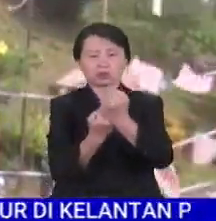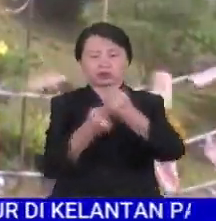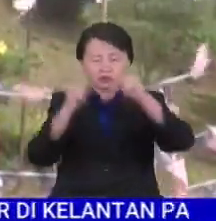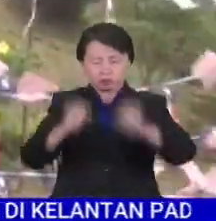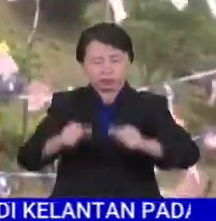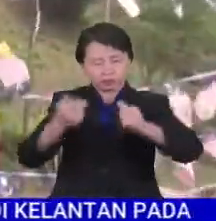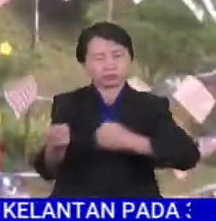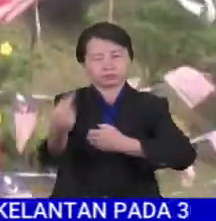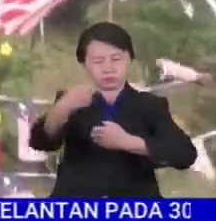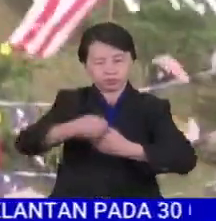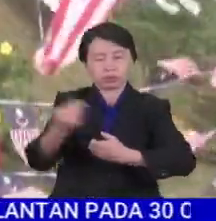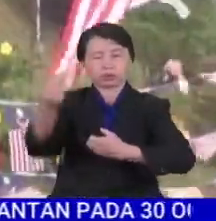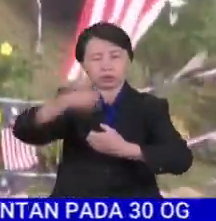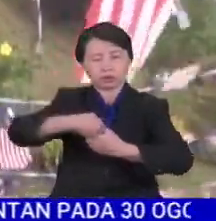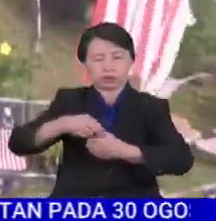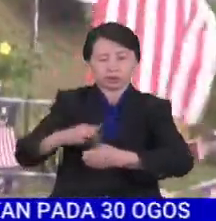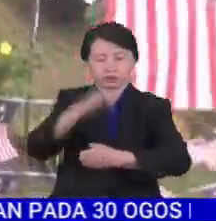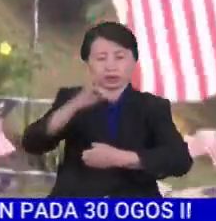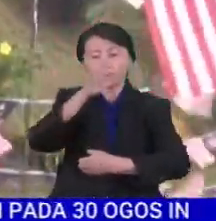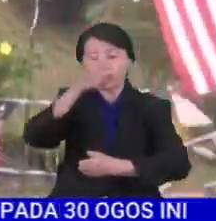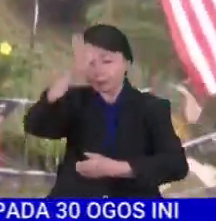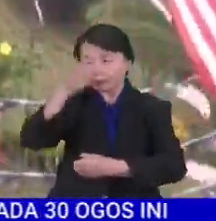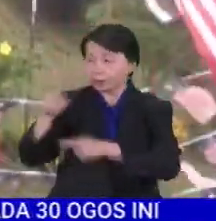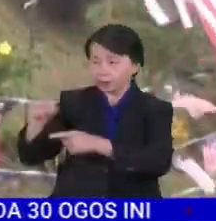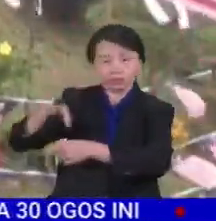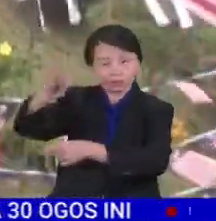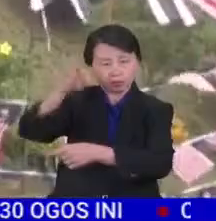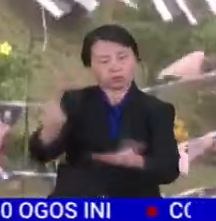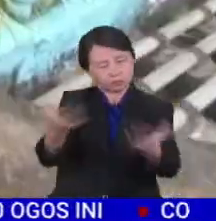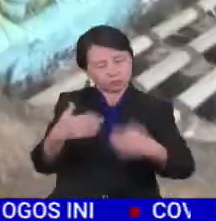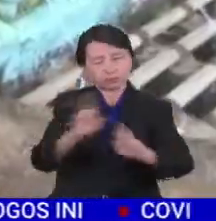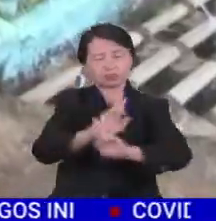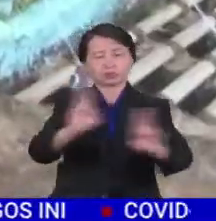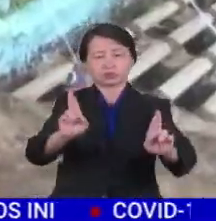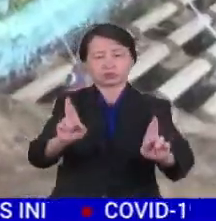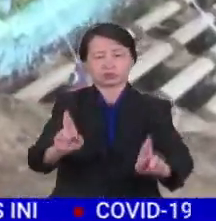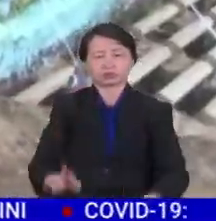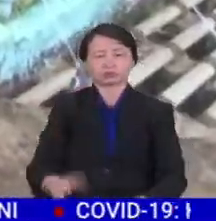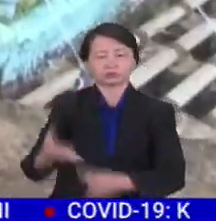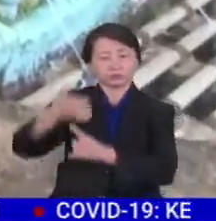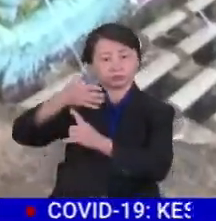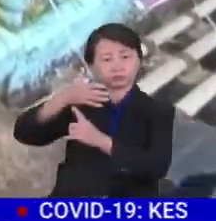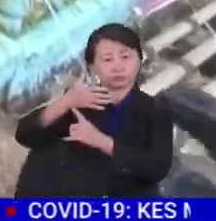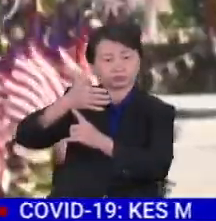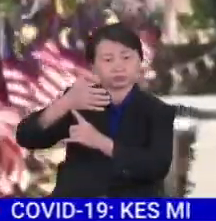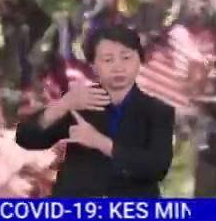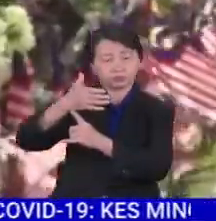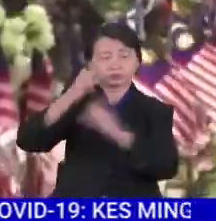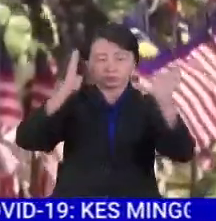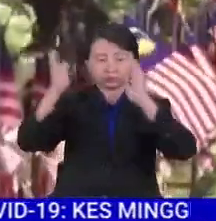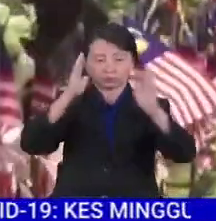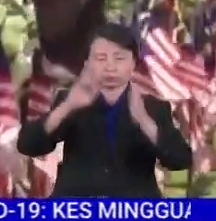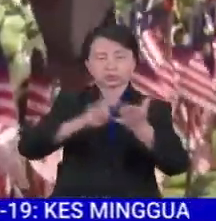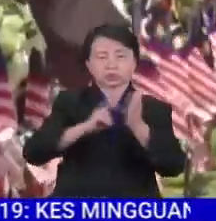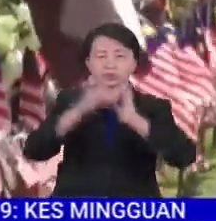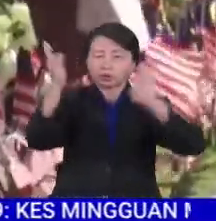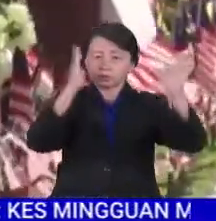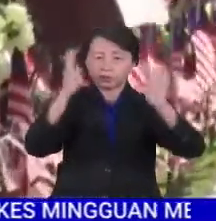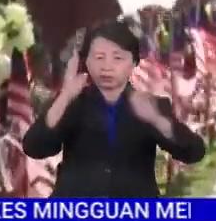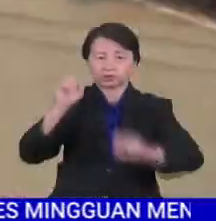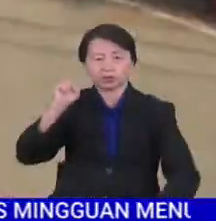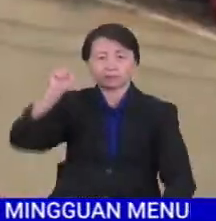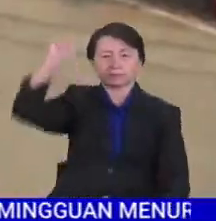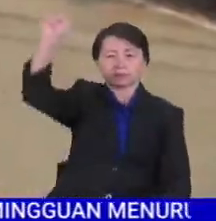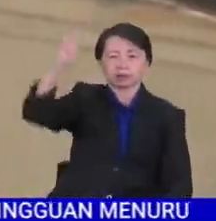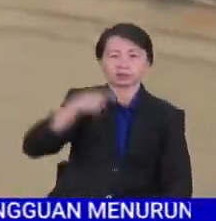dapat turut serta ambil semangat ibu bapa mereka untuk buat persiapan. Jalur gemilang bendera negara, tanda Malaysia negara